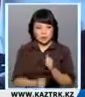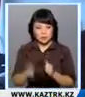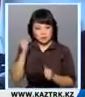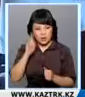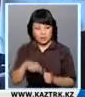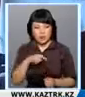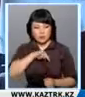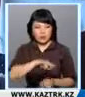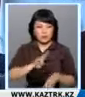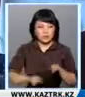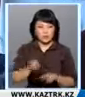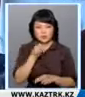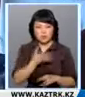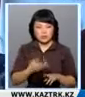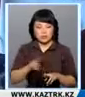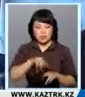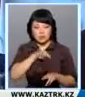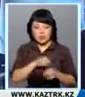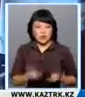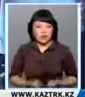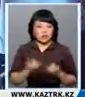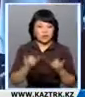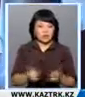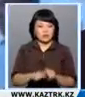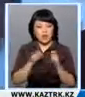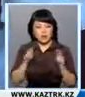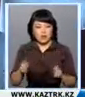көңілі ояу, көкірегі сергек адам болса, кез келген адамға